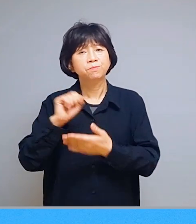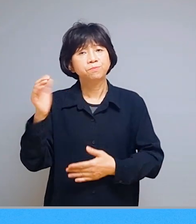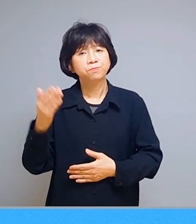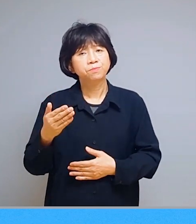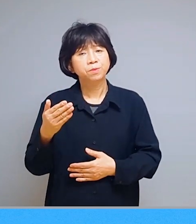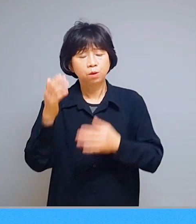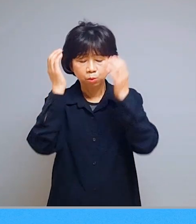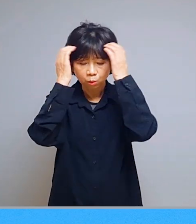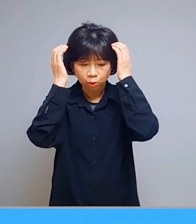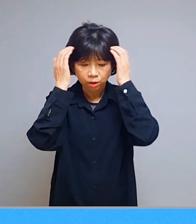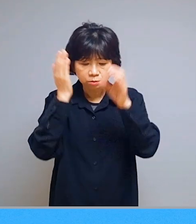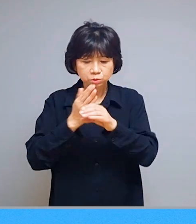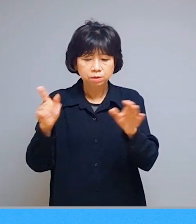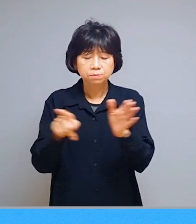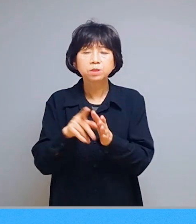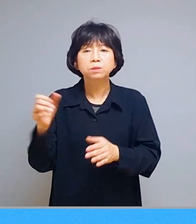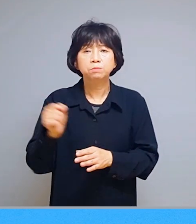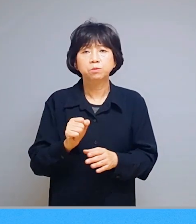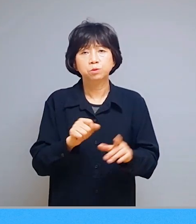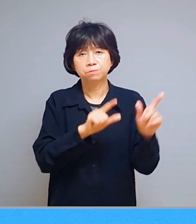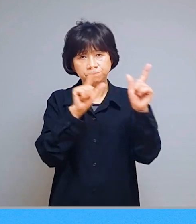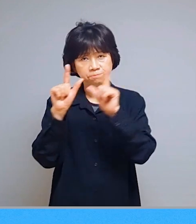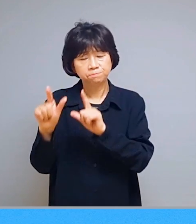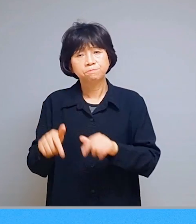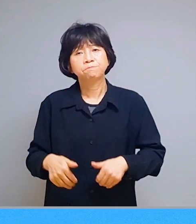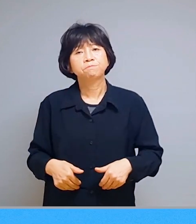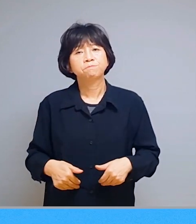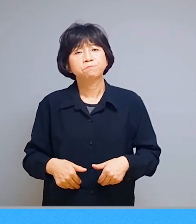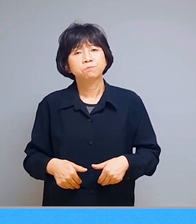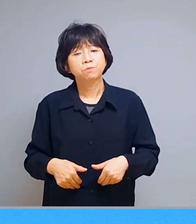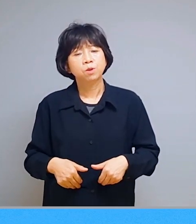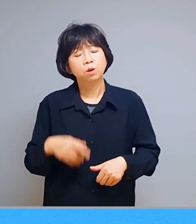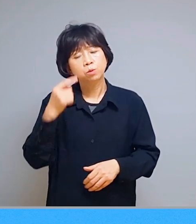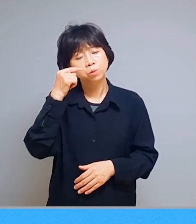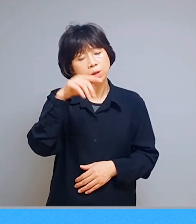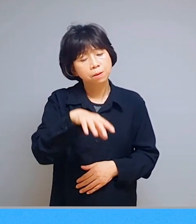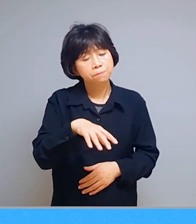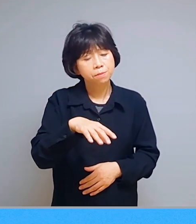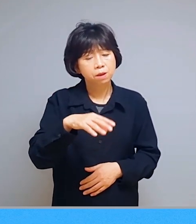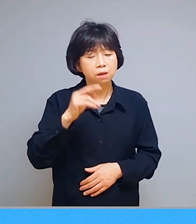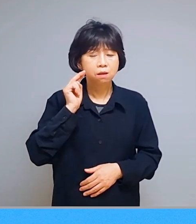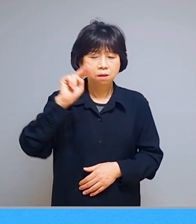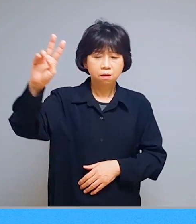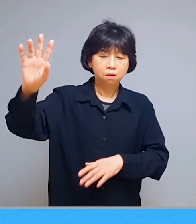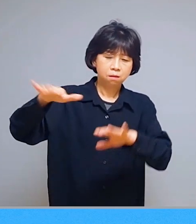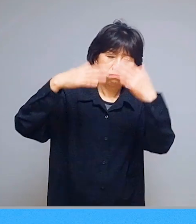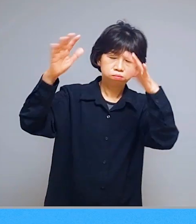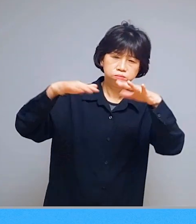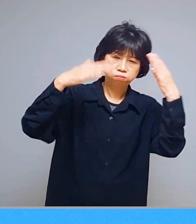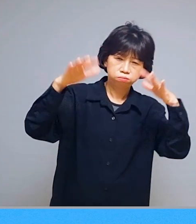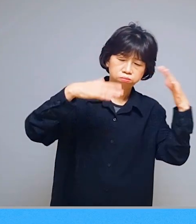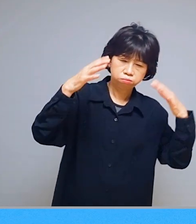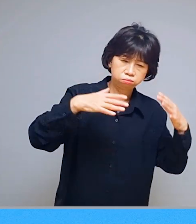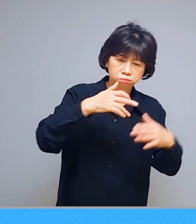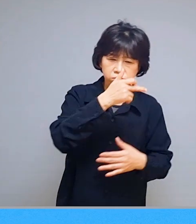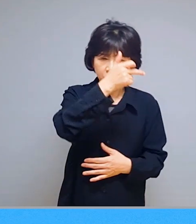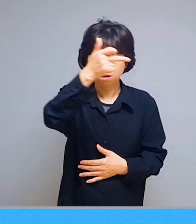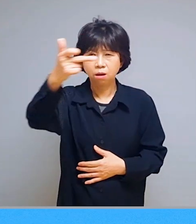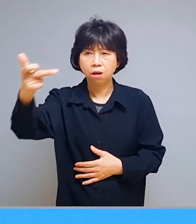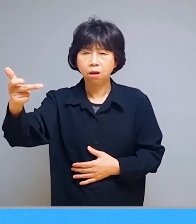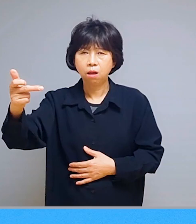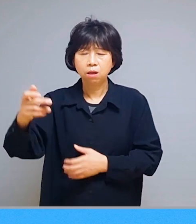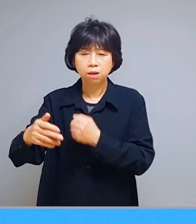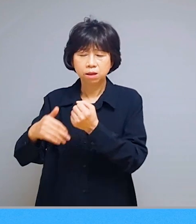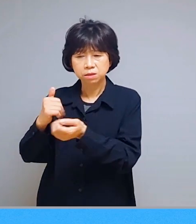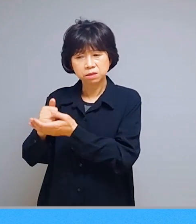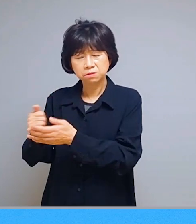그렇습니다. 우리는 고난 가운데서도 믿음으로 나가야 합니다. 눈앞에 폭풍이 크다고 하나님의 능력이 작아지는 게